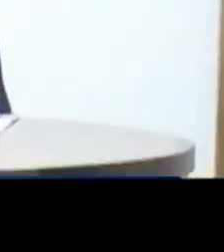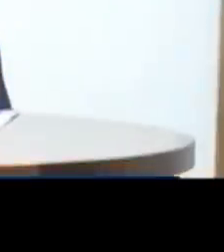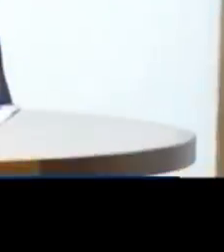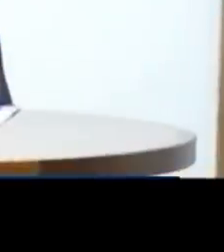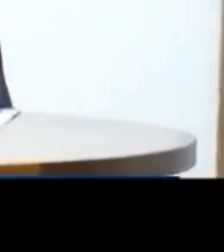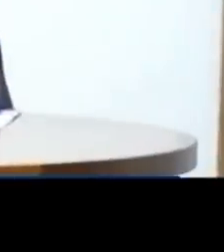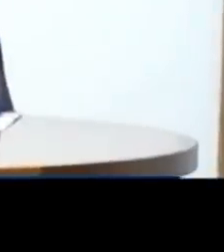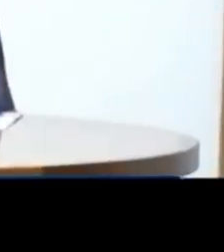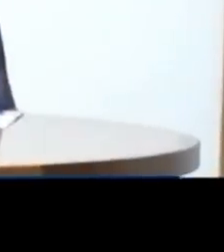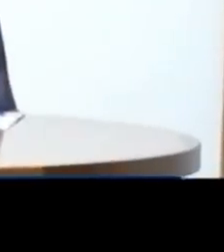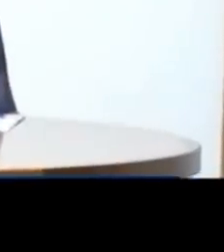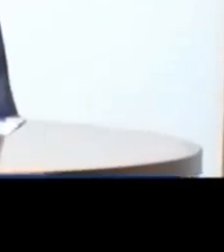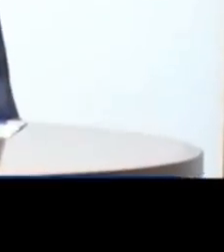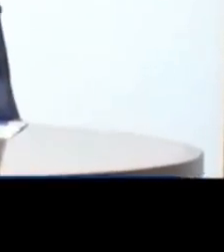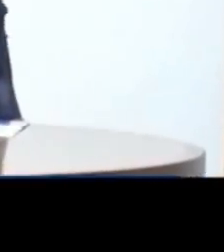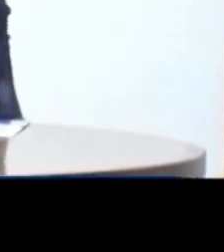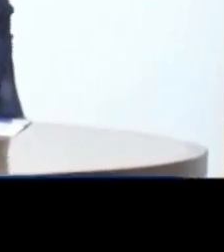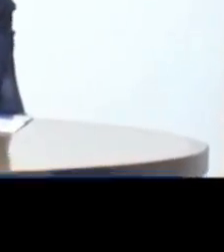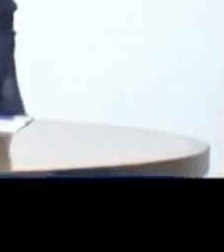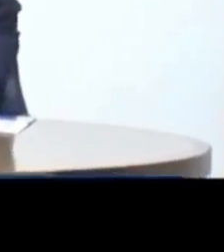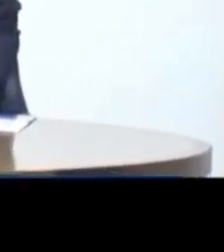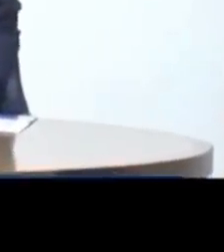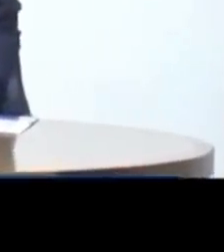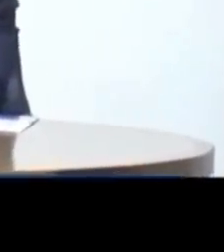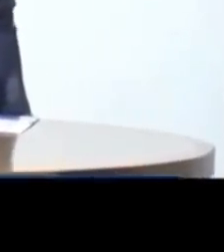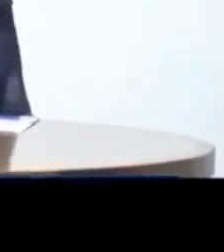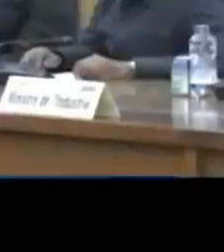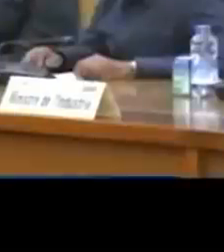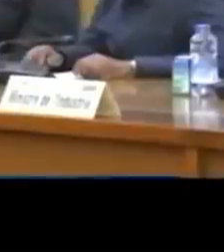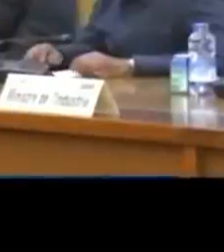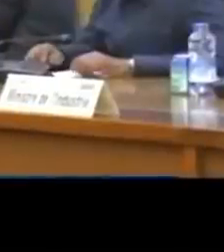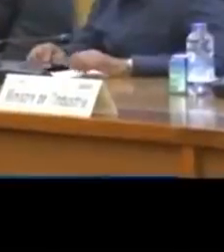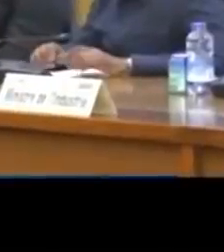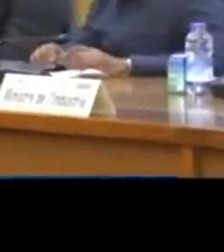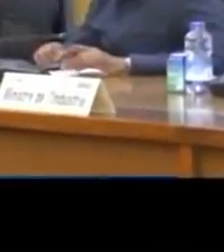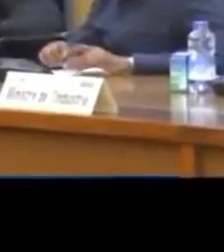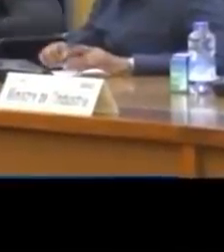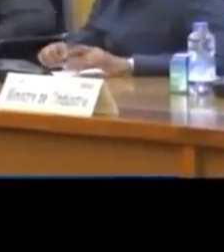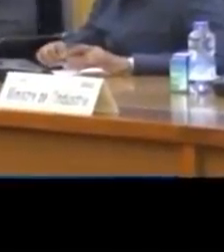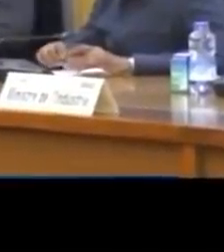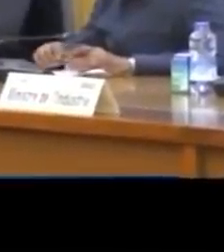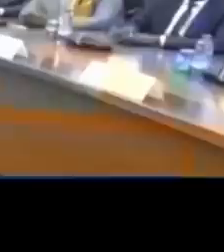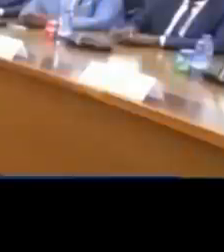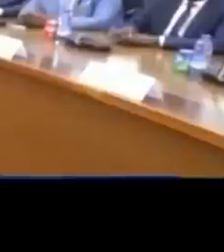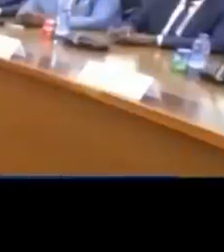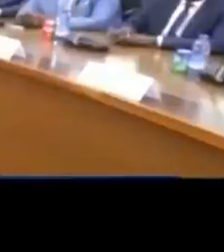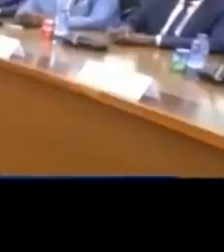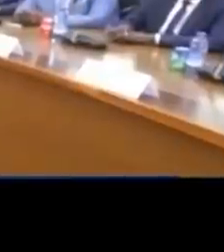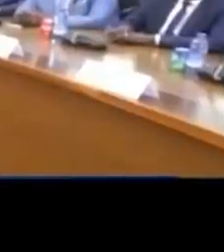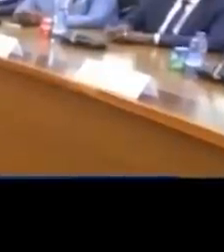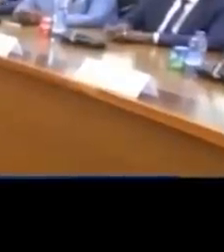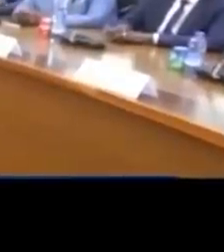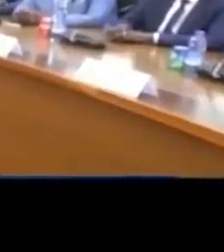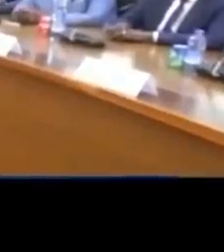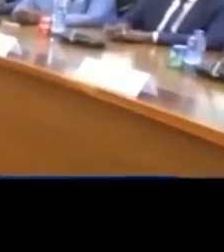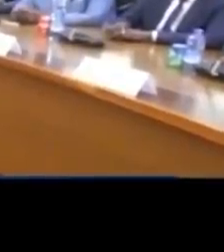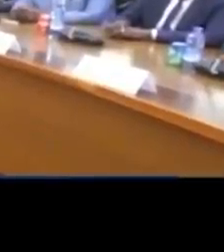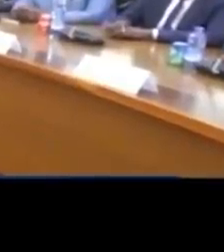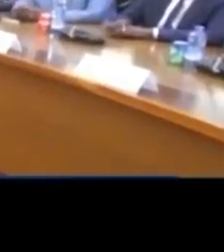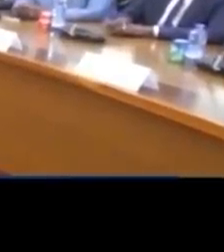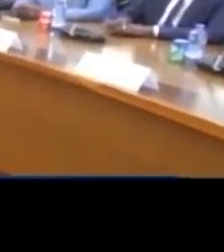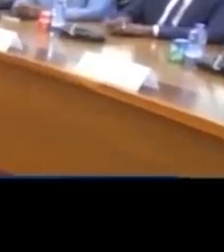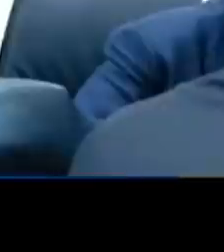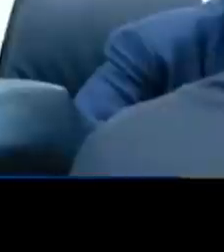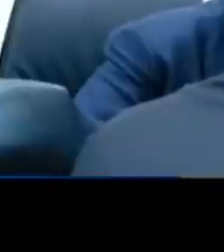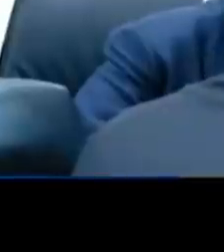passée en revue lors de la rencontre que le Premier ministre Jean-Michel Samalou Kondé Kyenge a eue avec les caucus des députés de ces deux